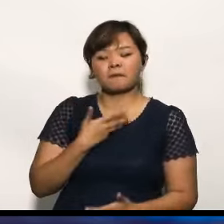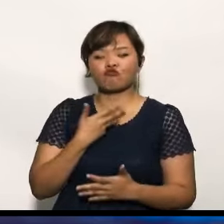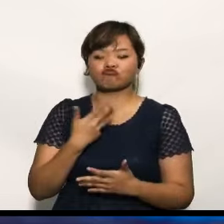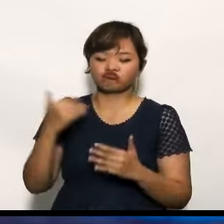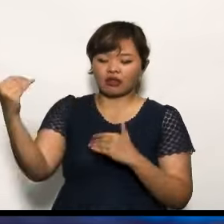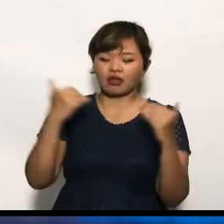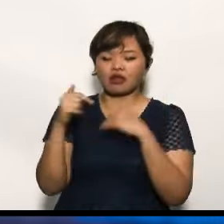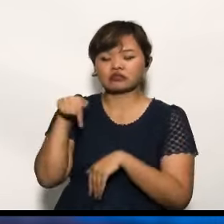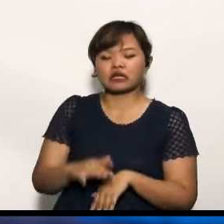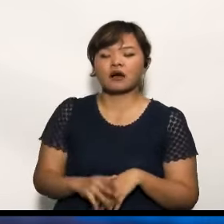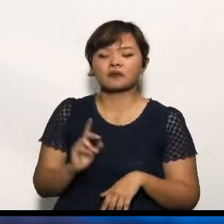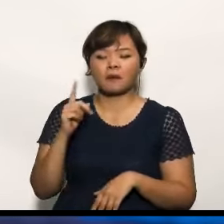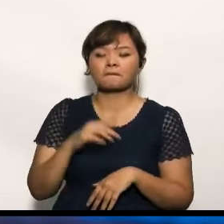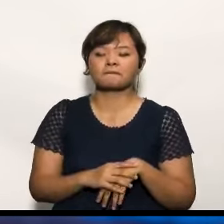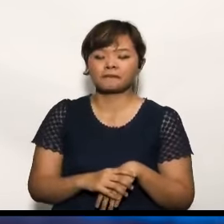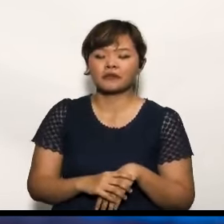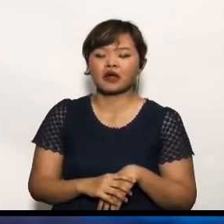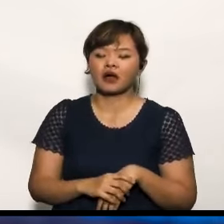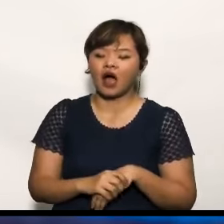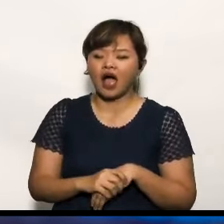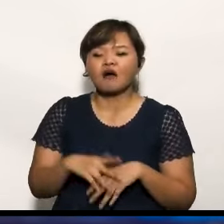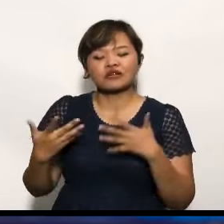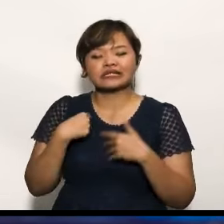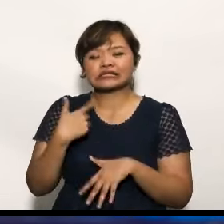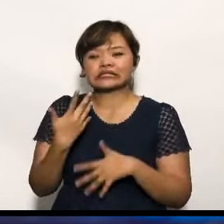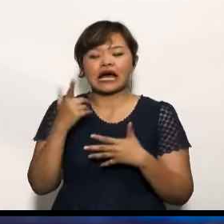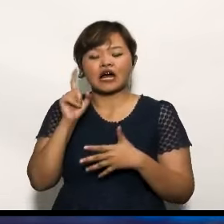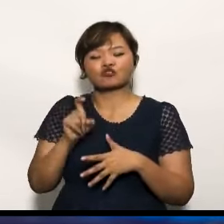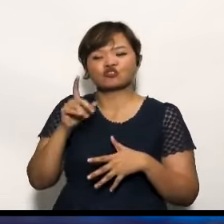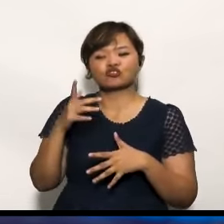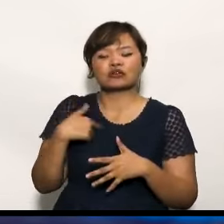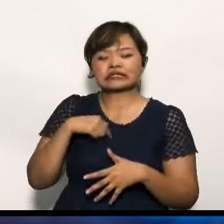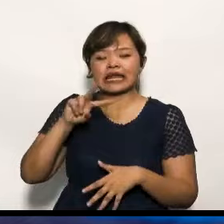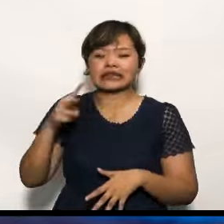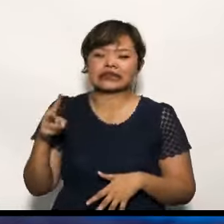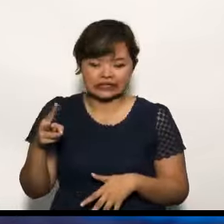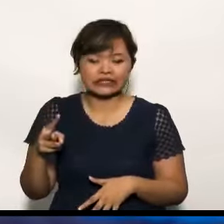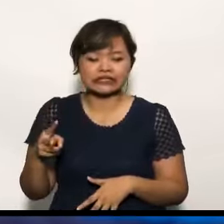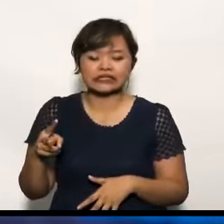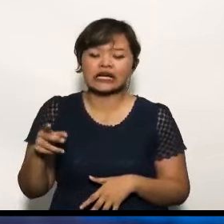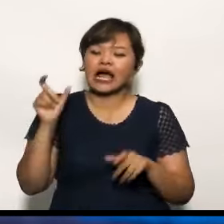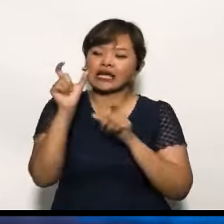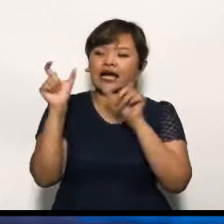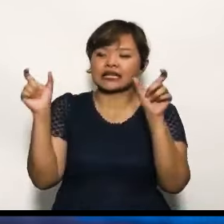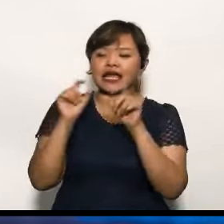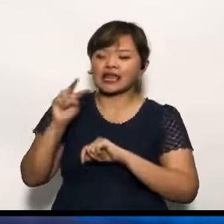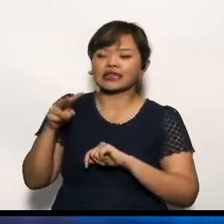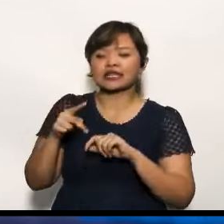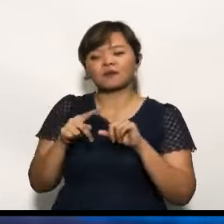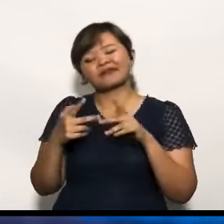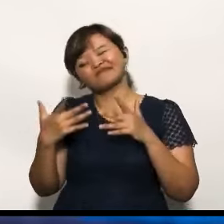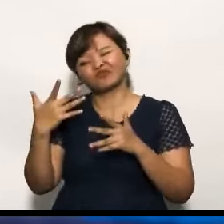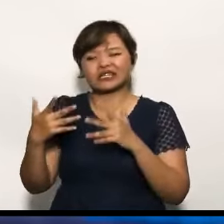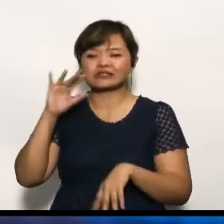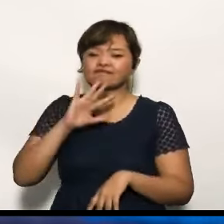sini, mungkin tidak akan membawa Anda sampai ke sana. I change the word won't, saya ganti, biar gak terlalu absolut, but may